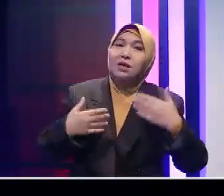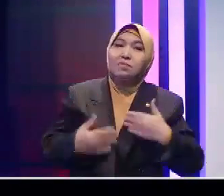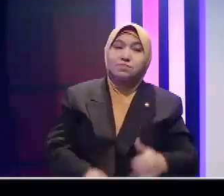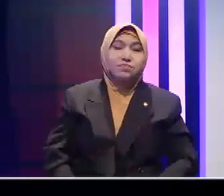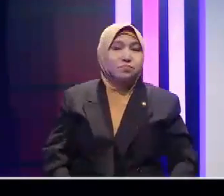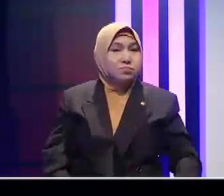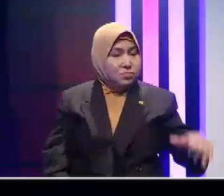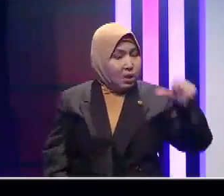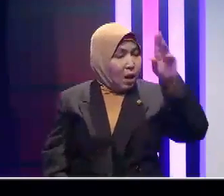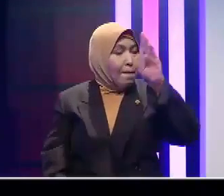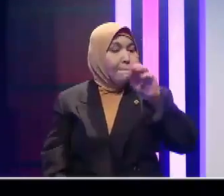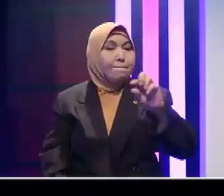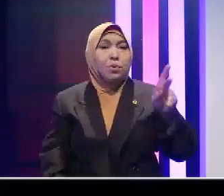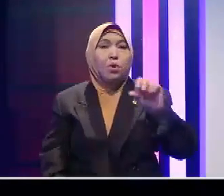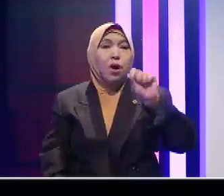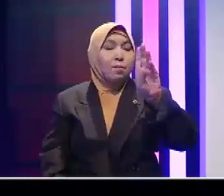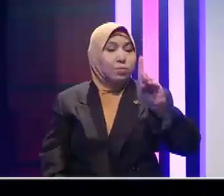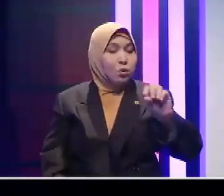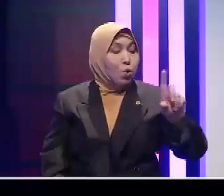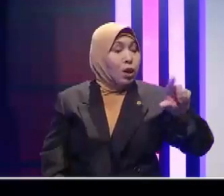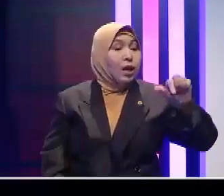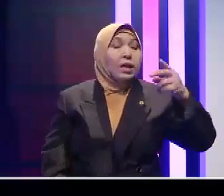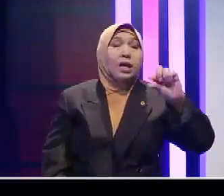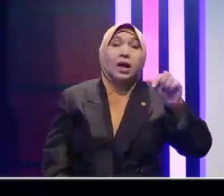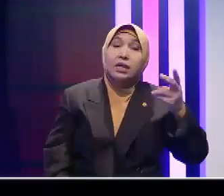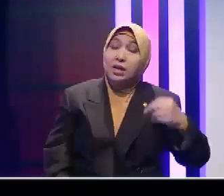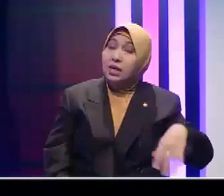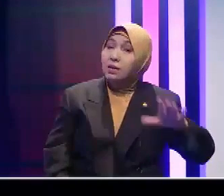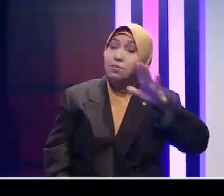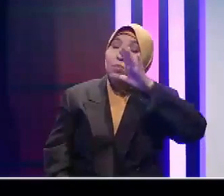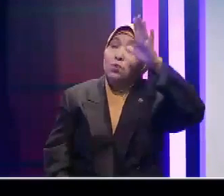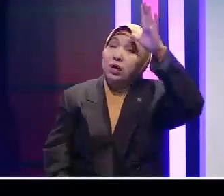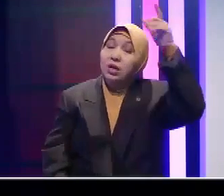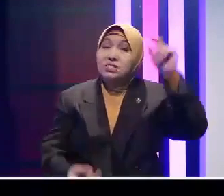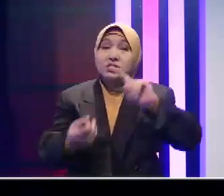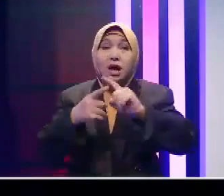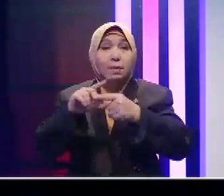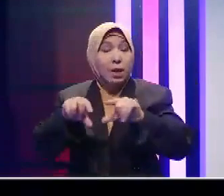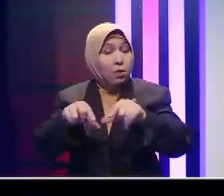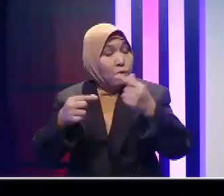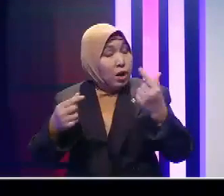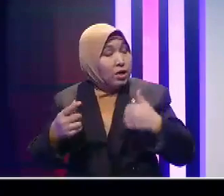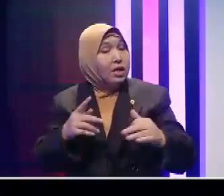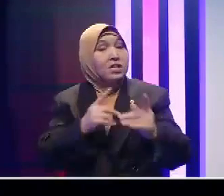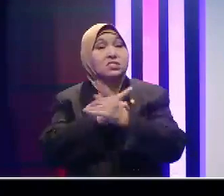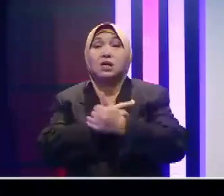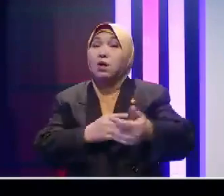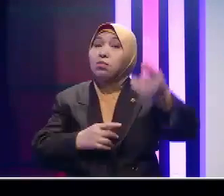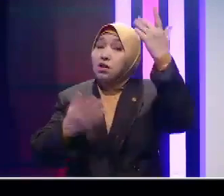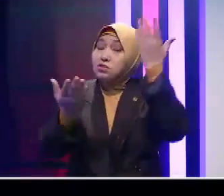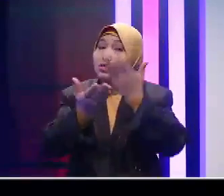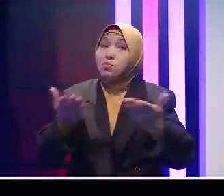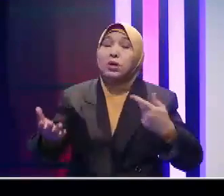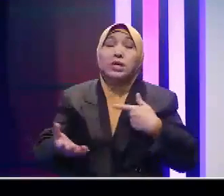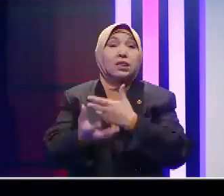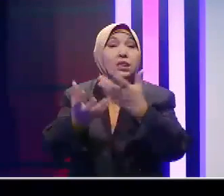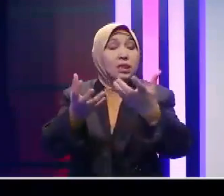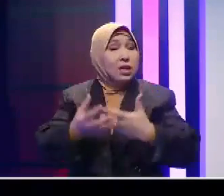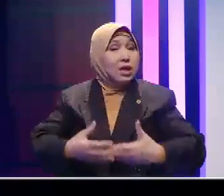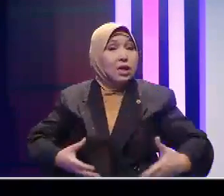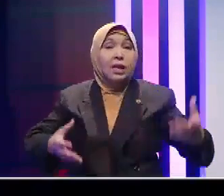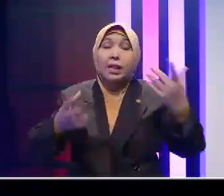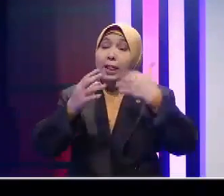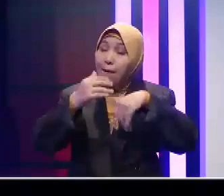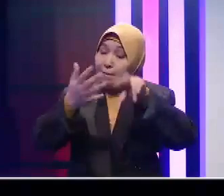Ghani kita, Fadil, dan juga tuan-tuan dan puan-puan, ibu-ibu, ayah-ayah, sahabat Al-Quran yang dikasihi Allah Subhanahu Wa Taala sekalian. Kita nak menjengah ayat